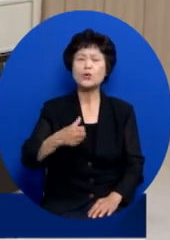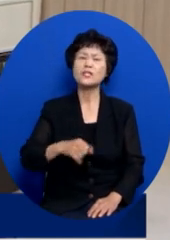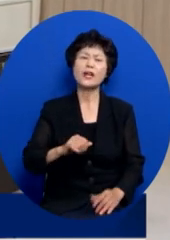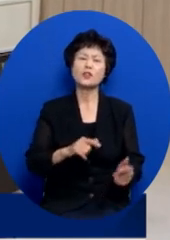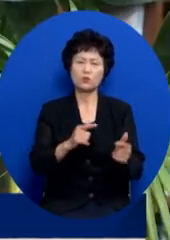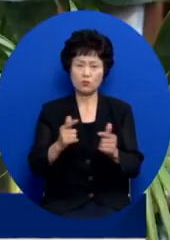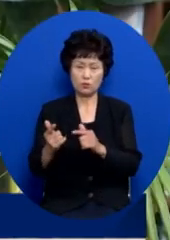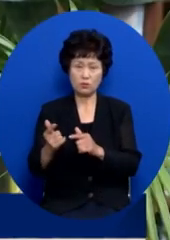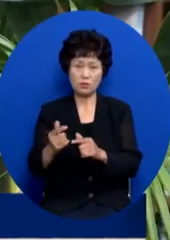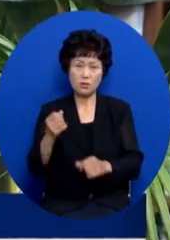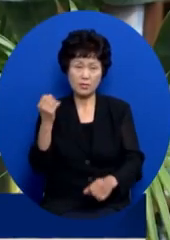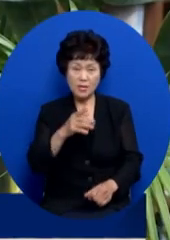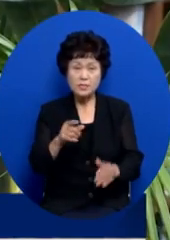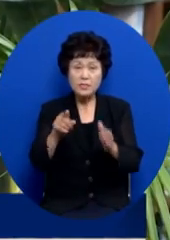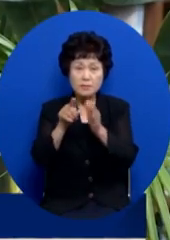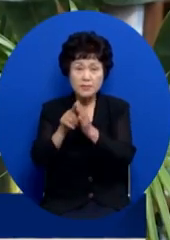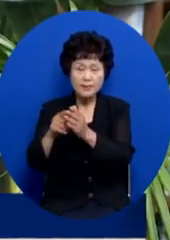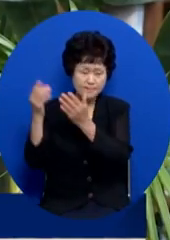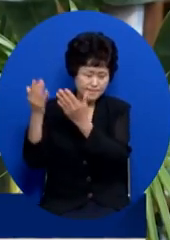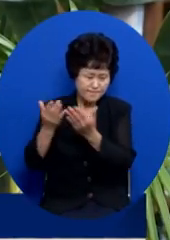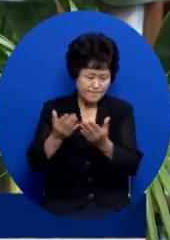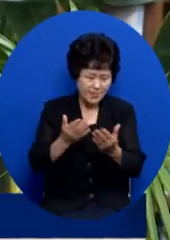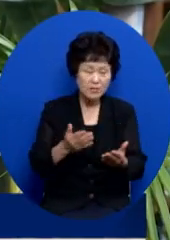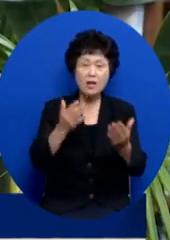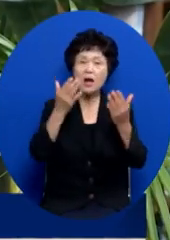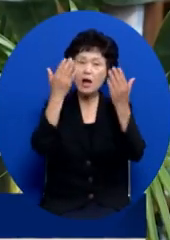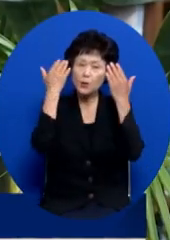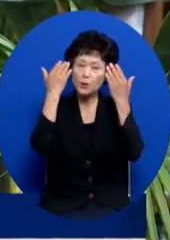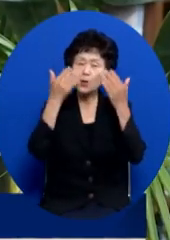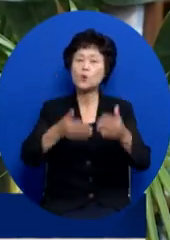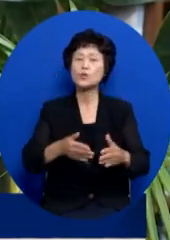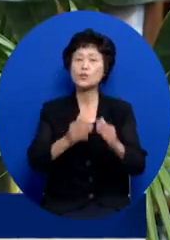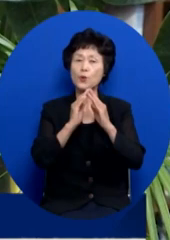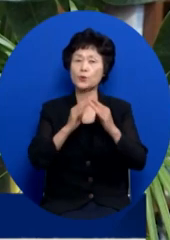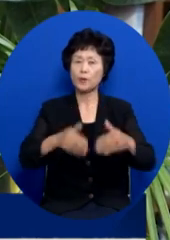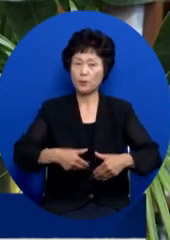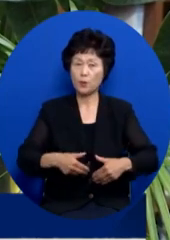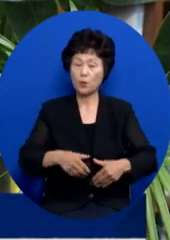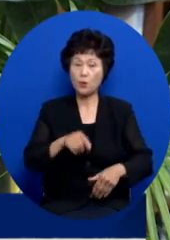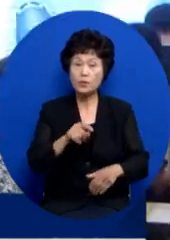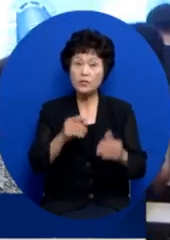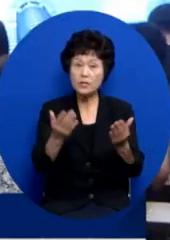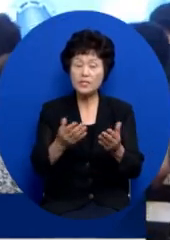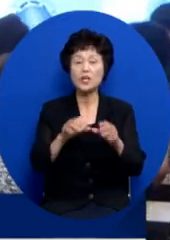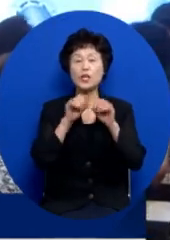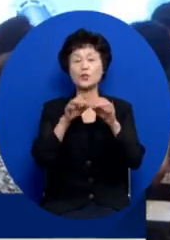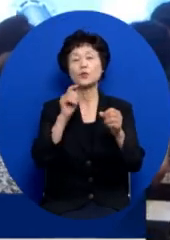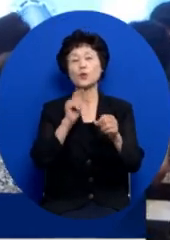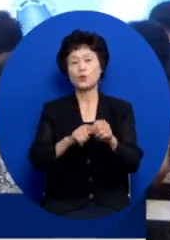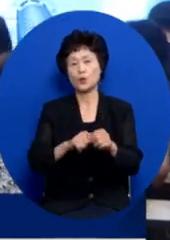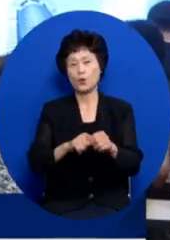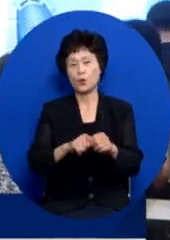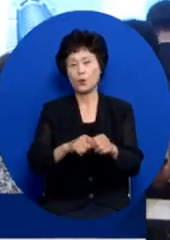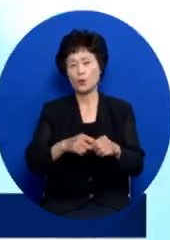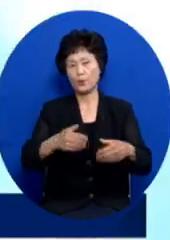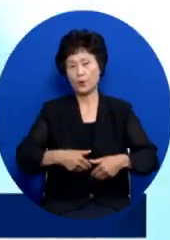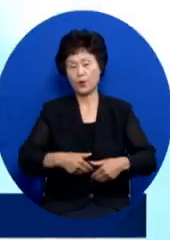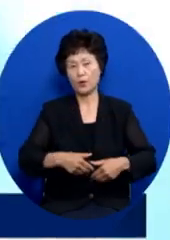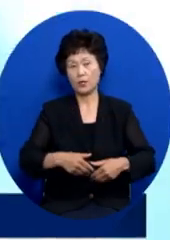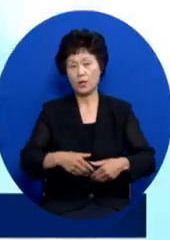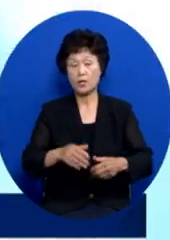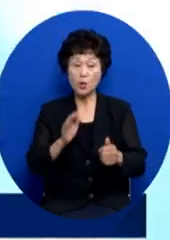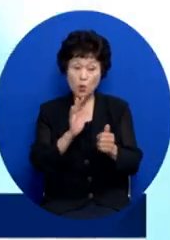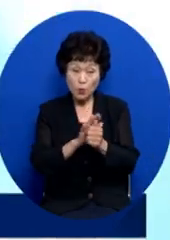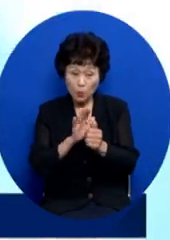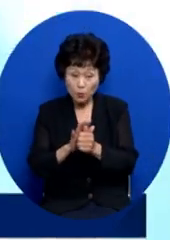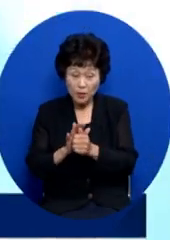다시 신앙 전수하는 학교를 세워야 되는데 그 일이 선교적으로 이루어져야 되겠다 이렇게 지원하는